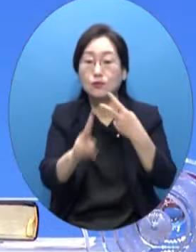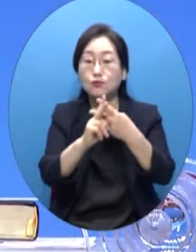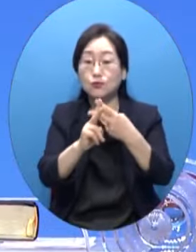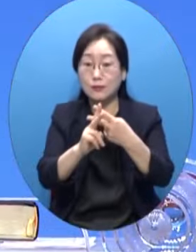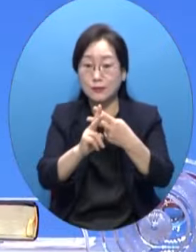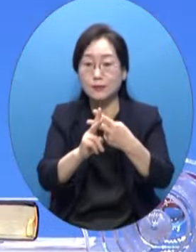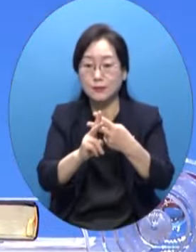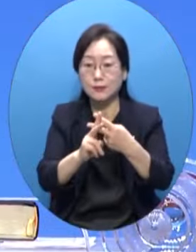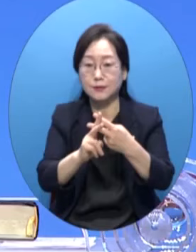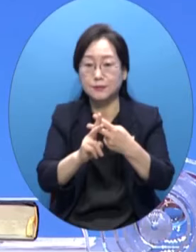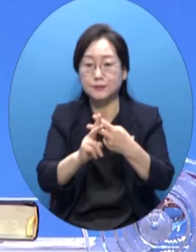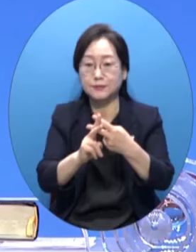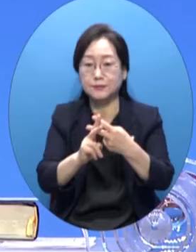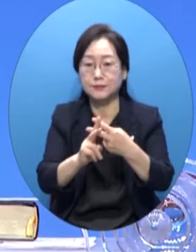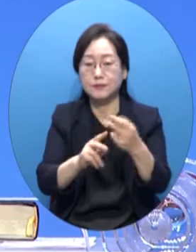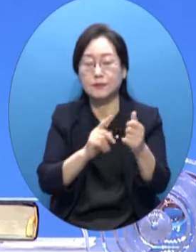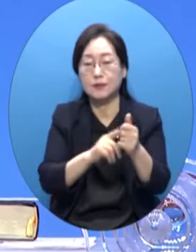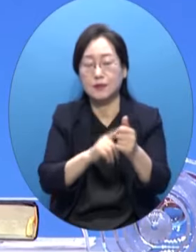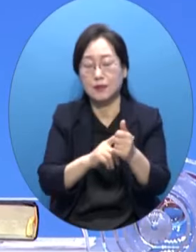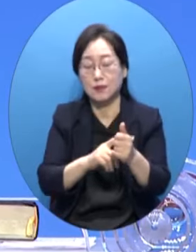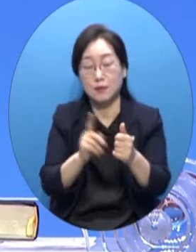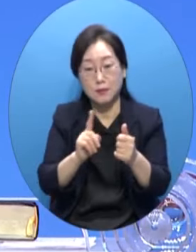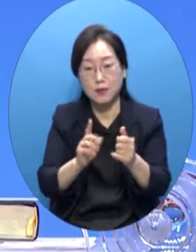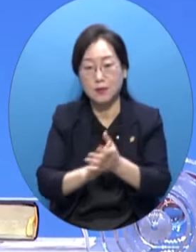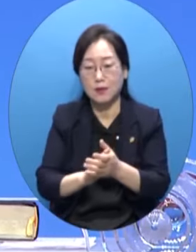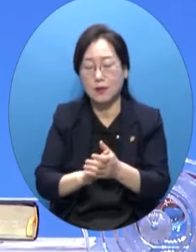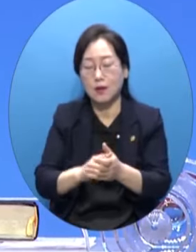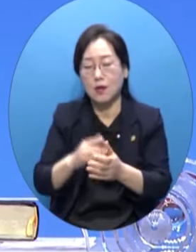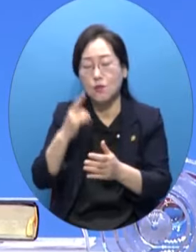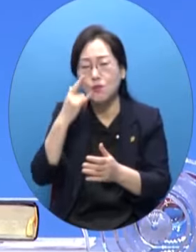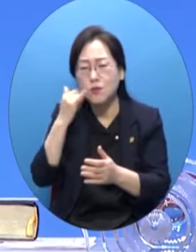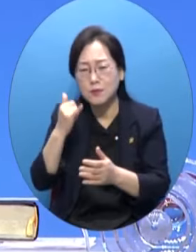때 생계를 위해서 애들 공부시키느라고